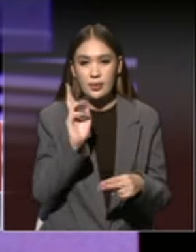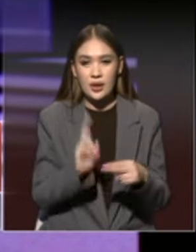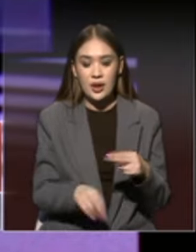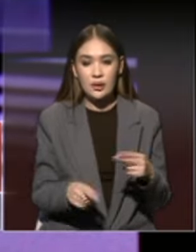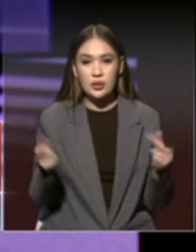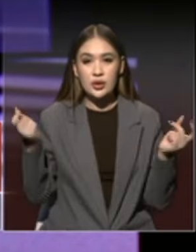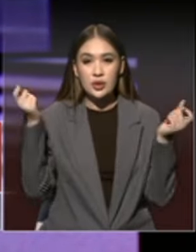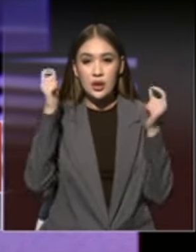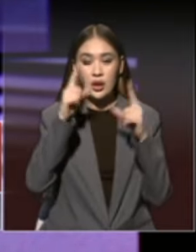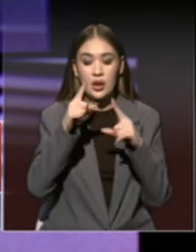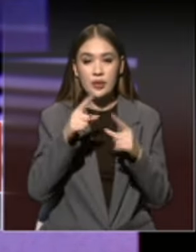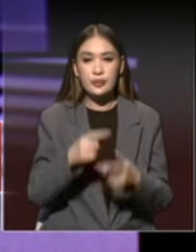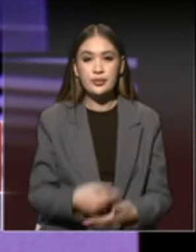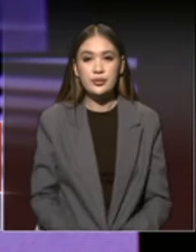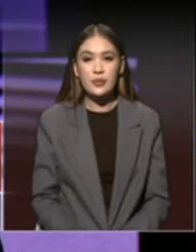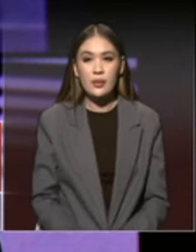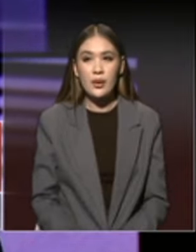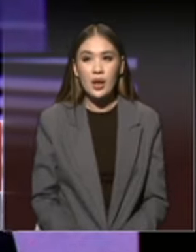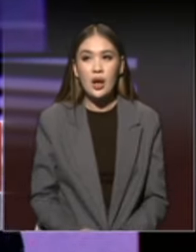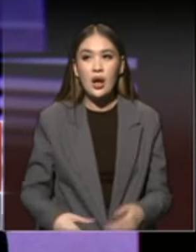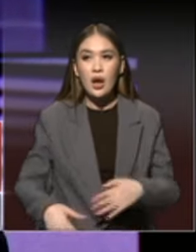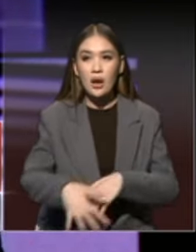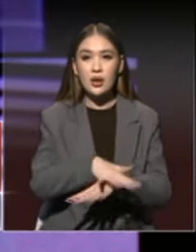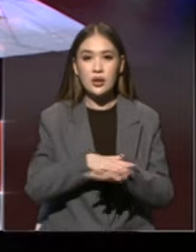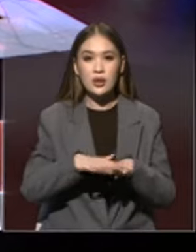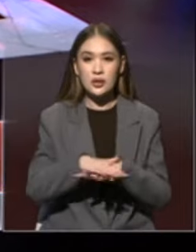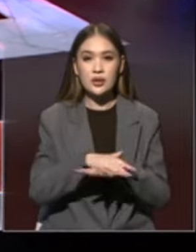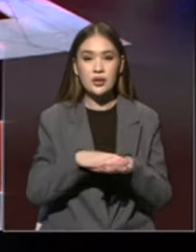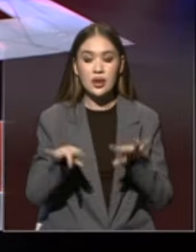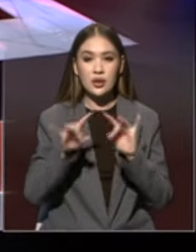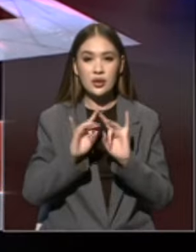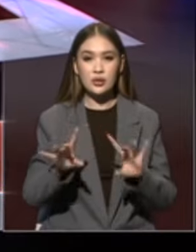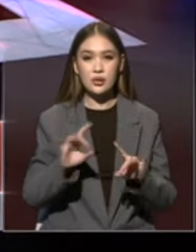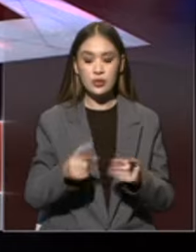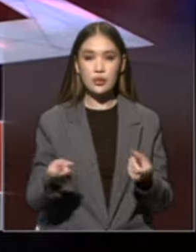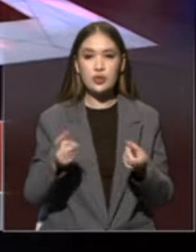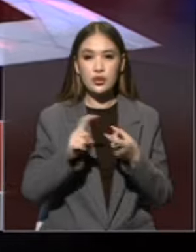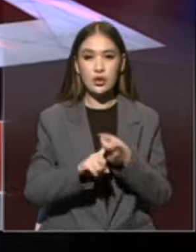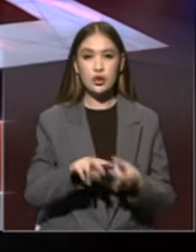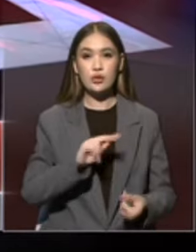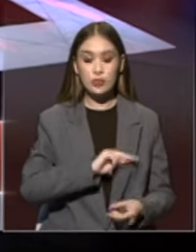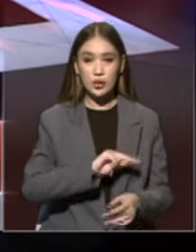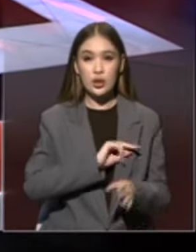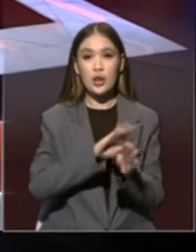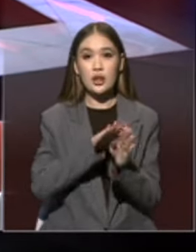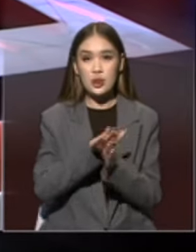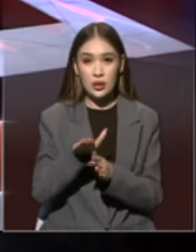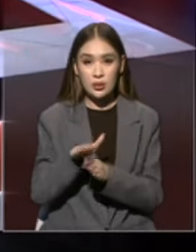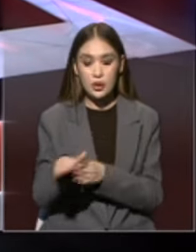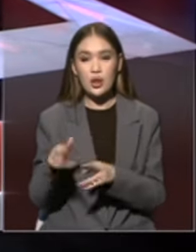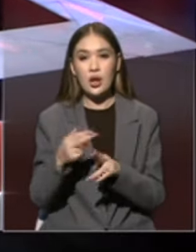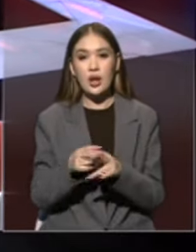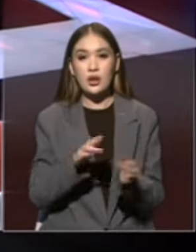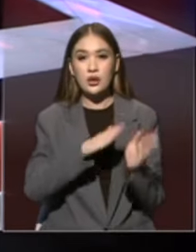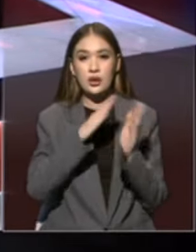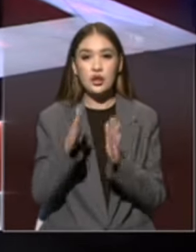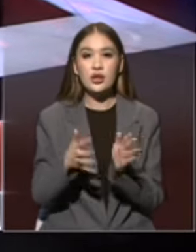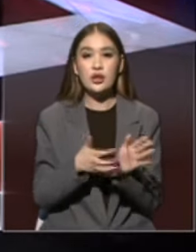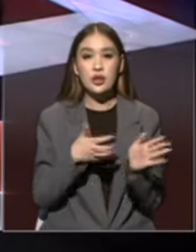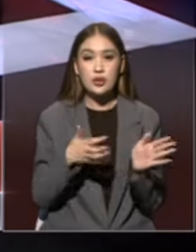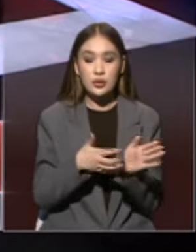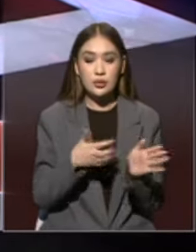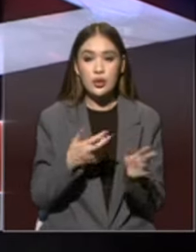туады, орынды күдік деп ойлаймын. Бұл халықтың ақпараттық жұмысы, егер де ол жұмыстар істеліп жатса, ақпараттық жағы жетіспейді.